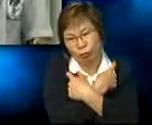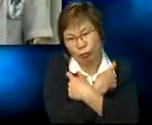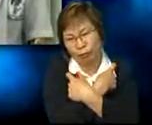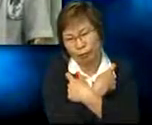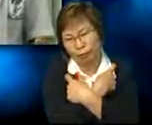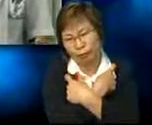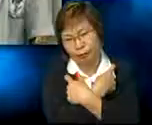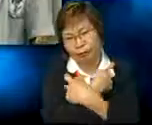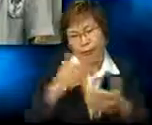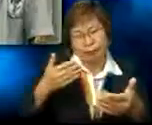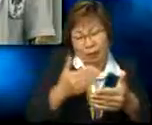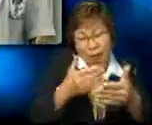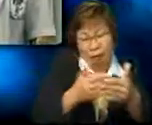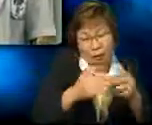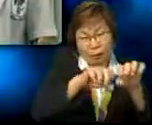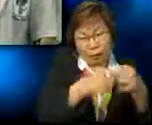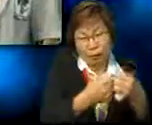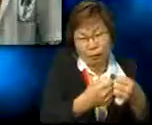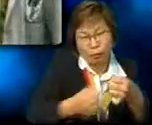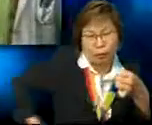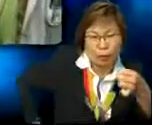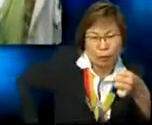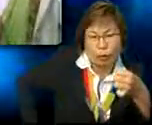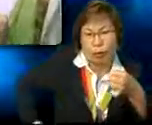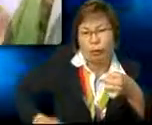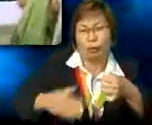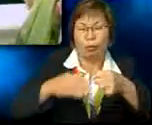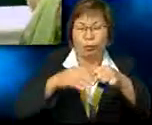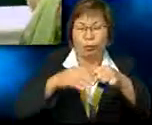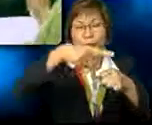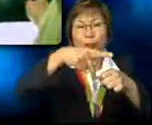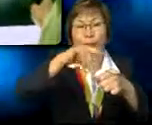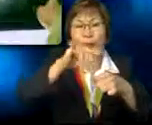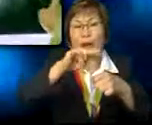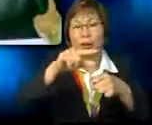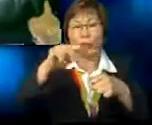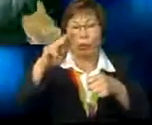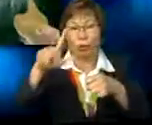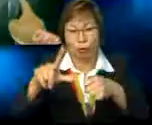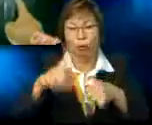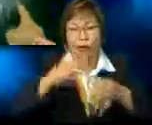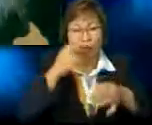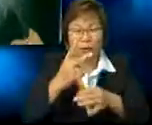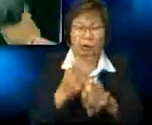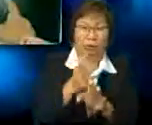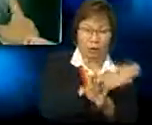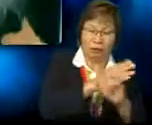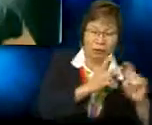yang berhampiran dengan sendi pinggul. Jadi kalau kita tengok bahagian belah kiri